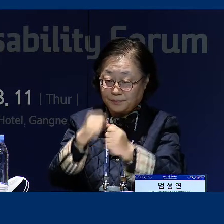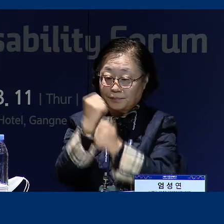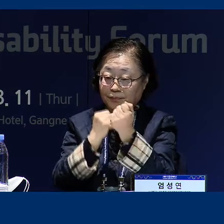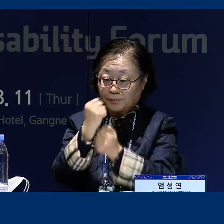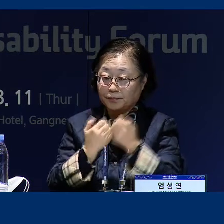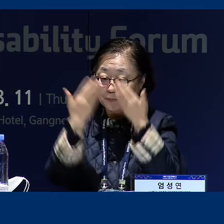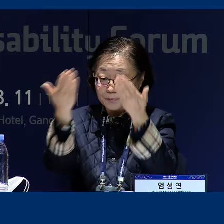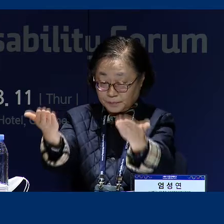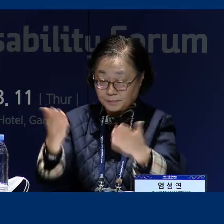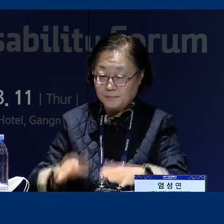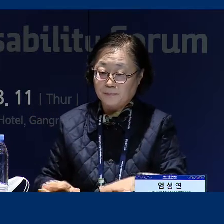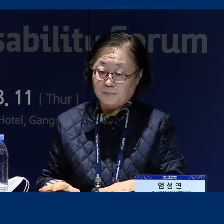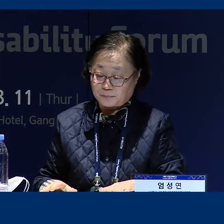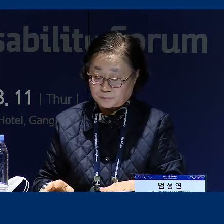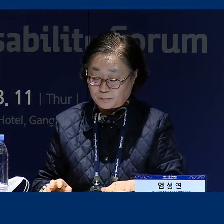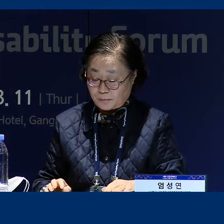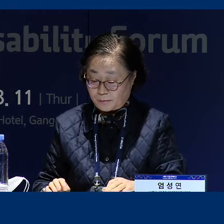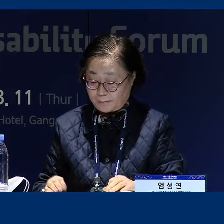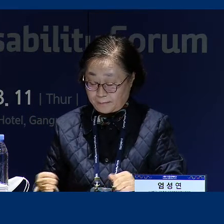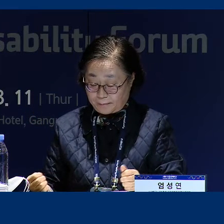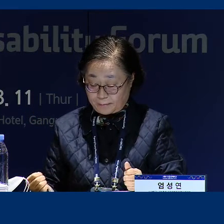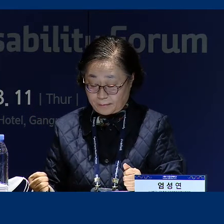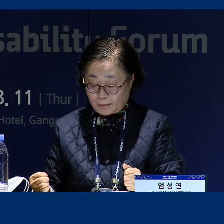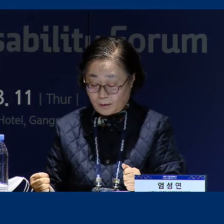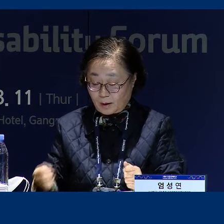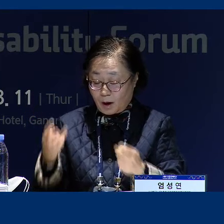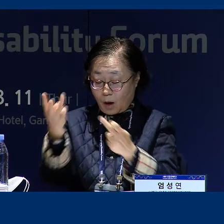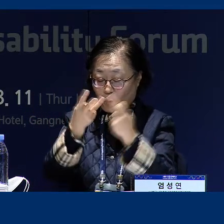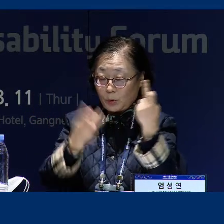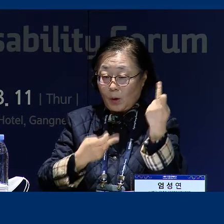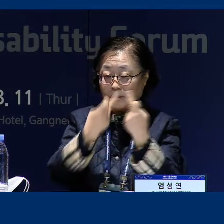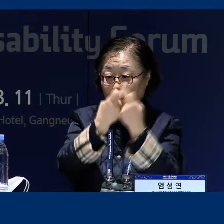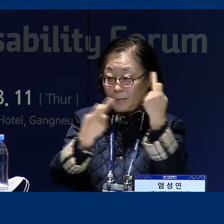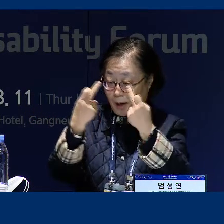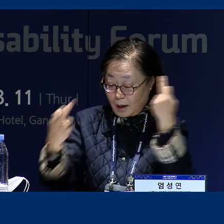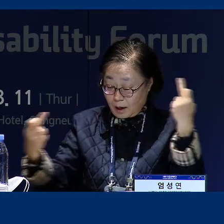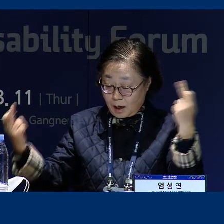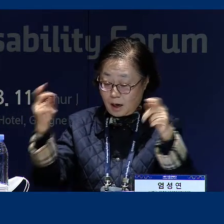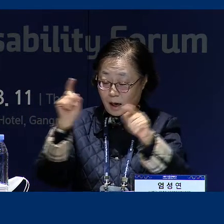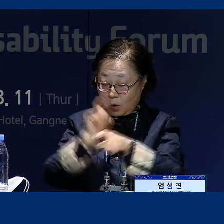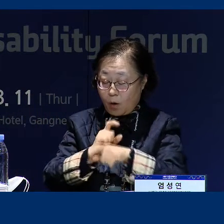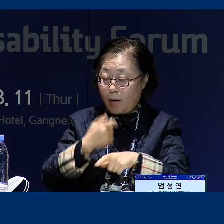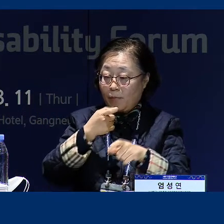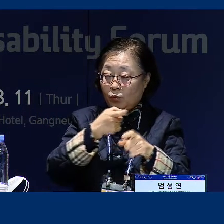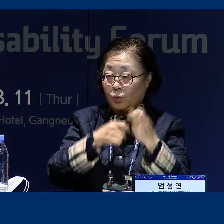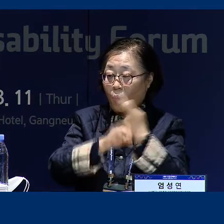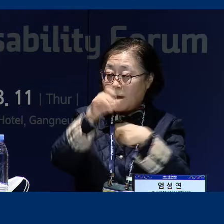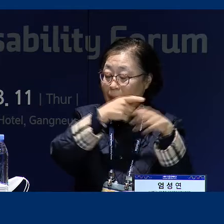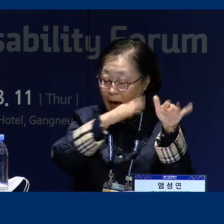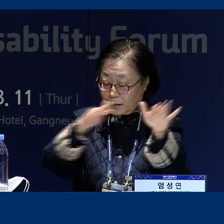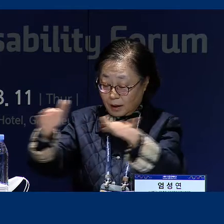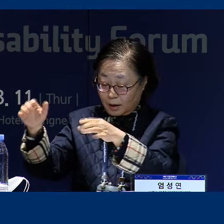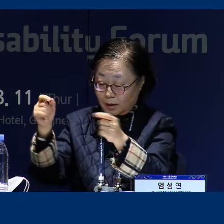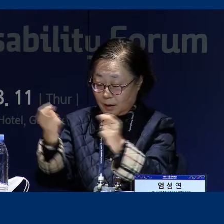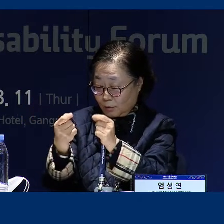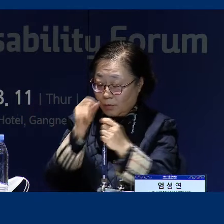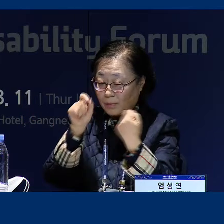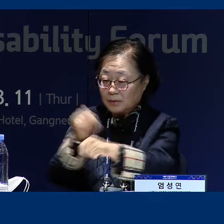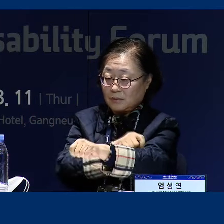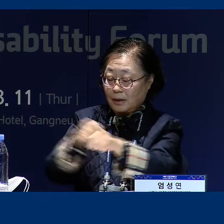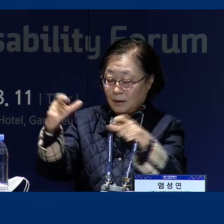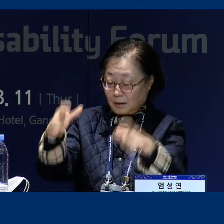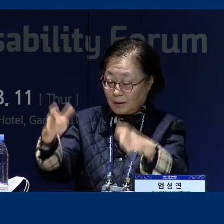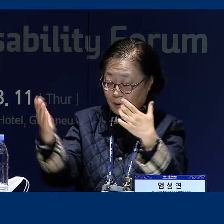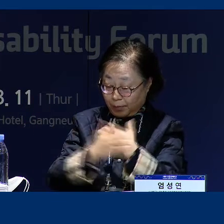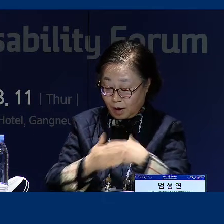강원도 농인 중 고령 인구 비율이 타 시도에 비하여 특히나 높기 때문에 강원도의 청각 장애인들